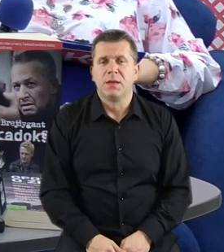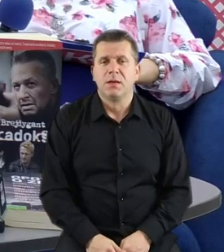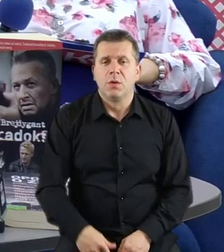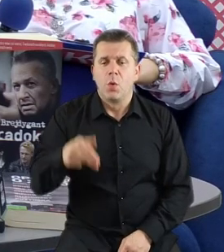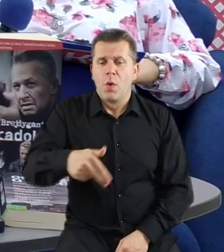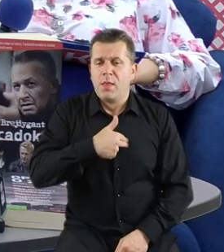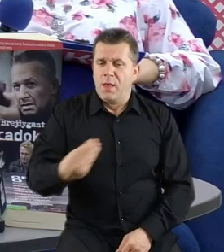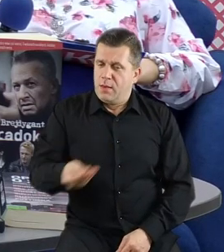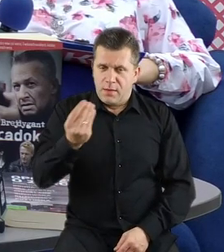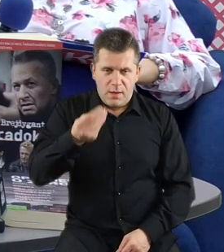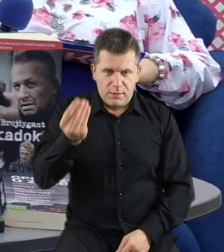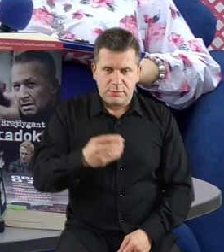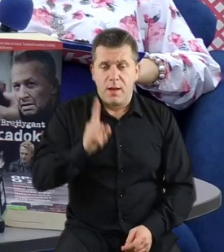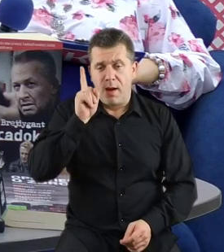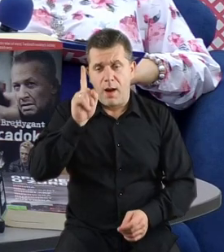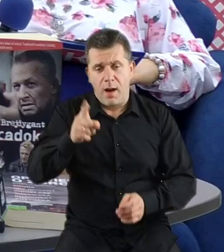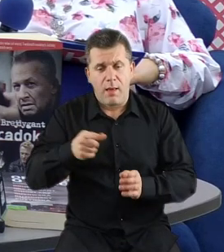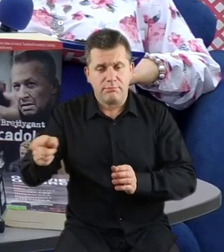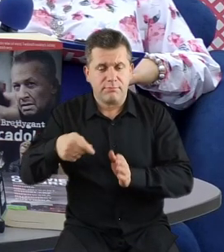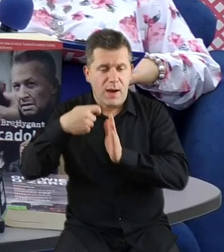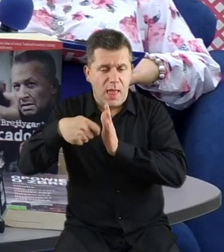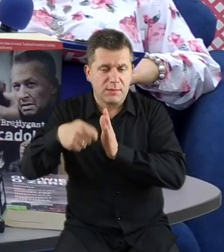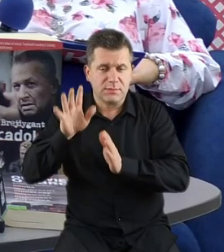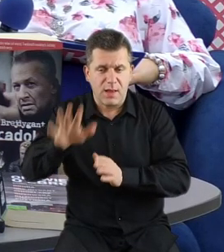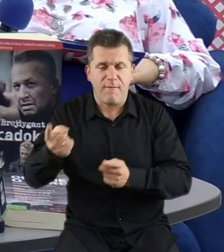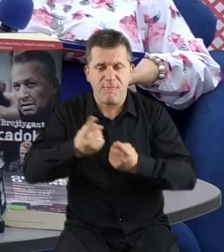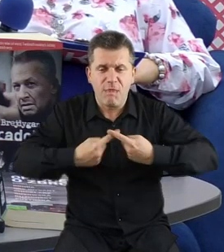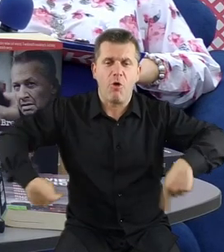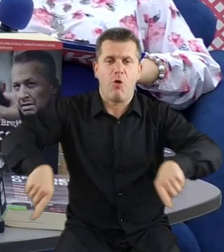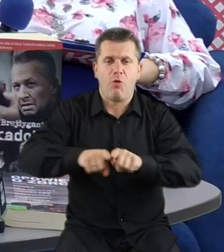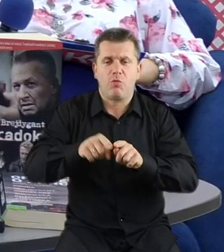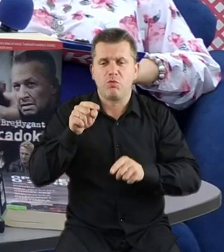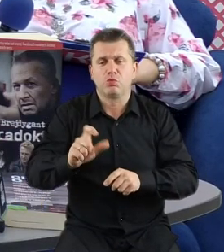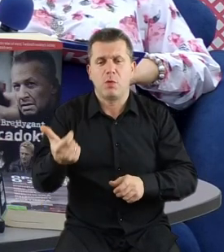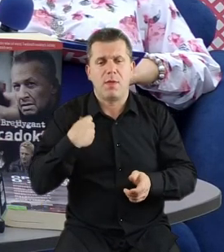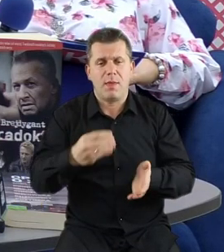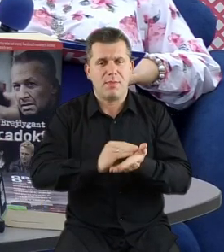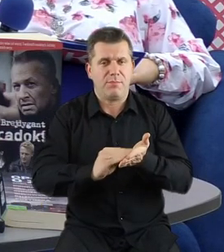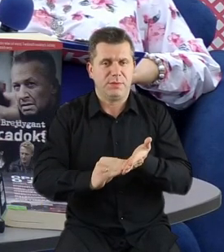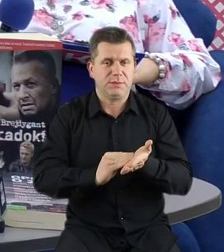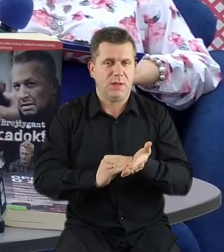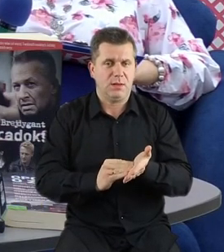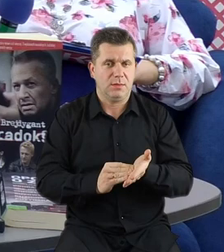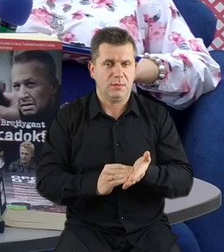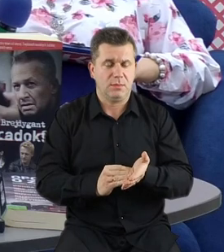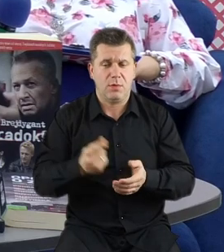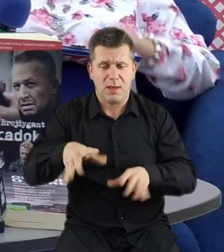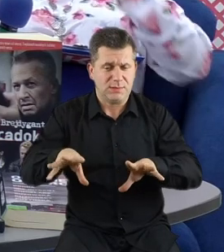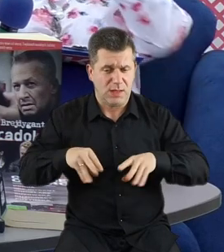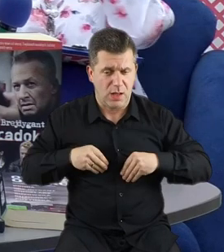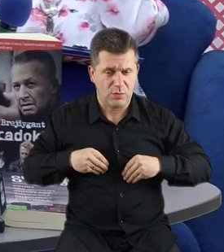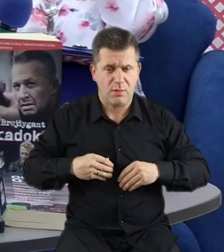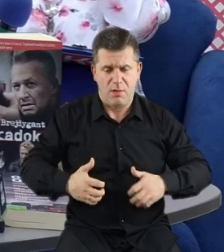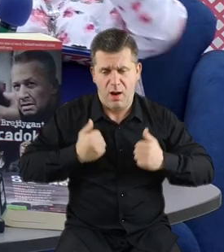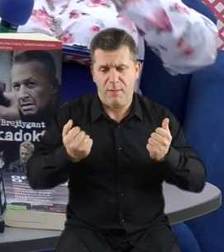u nas tak nie jest jeszcze, ale reżyserzy są wykonawcami tego, co jest napisane. Oni po prostu są zatrudnieni do tego,